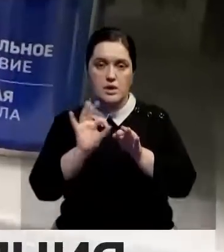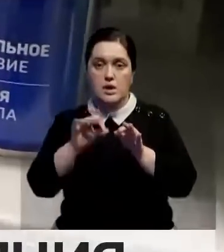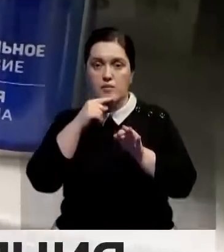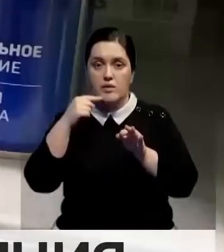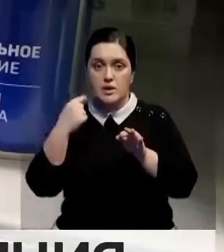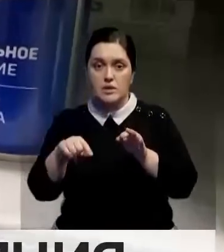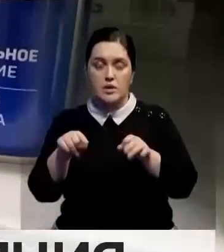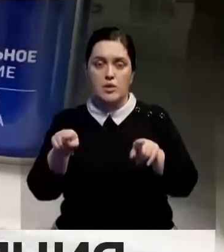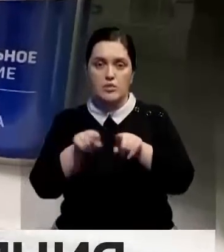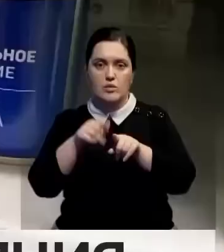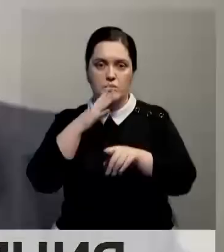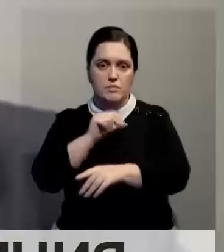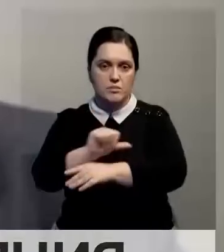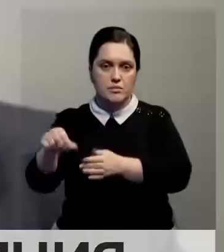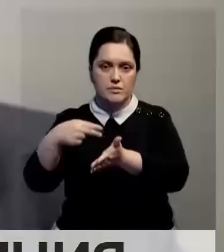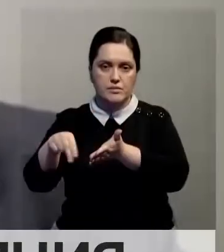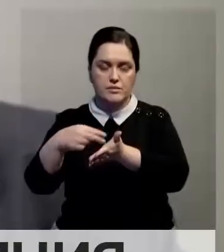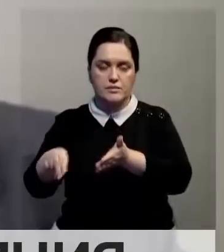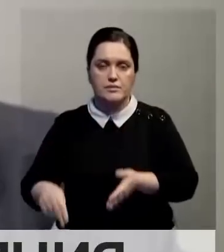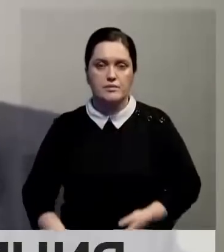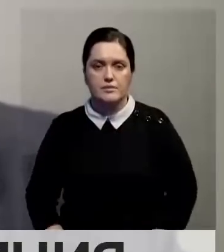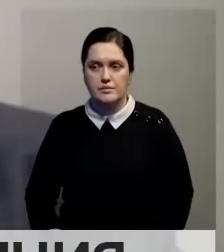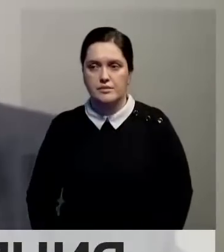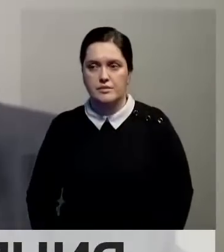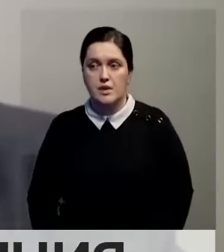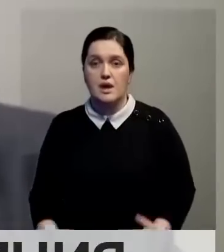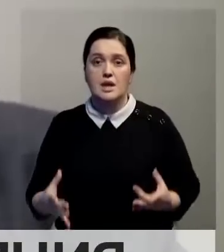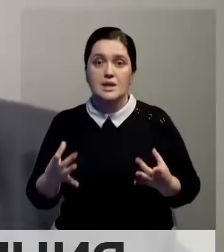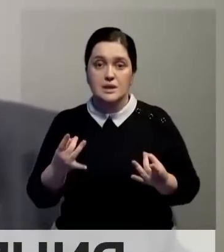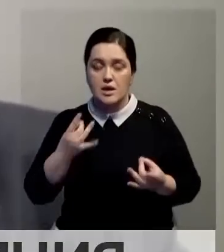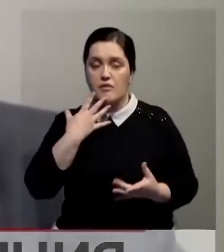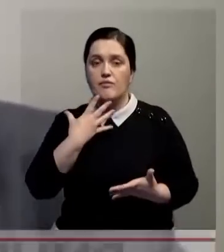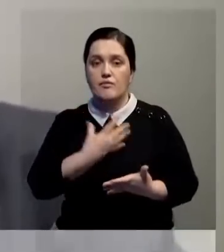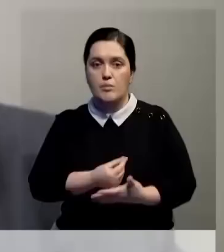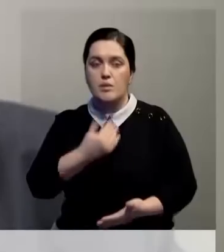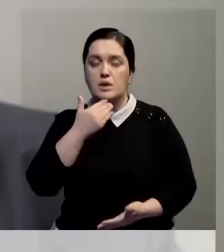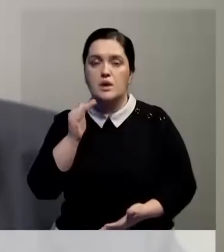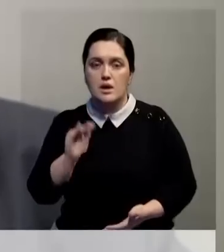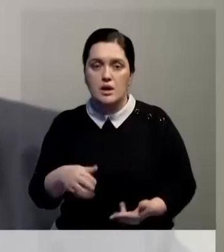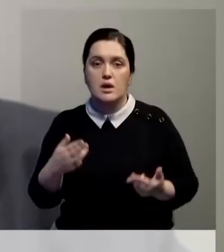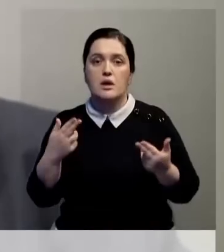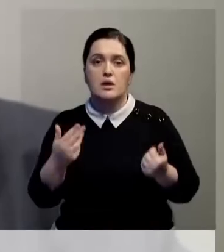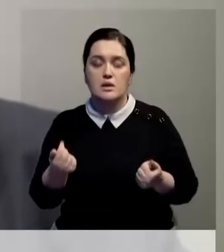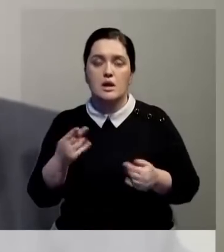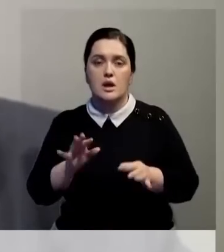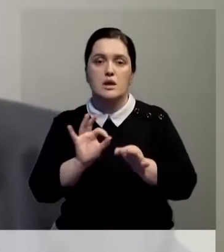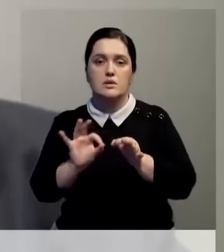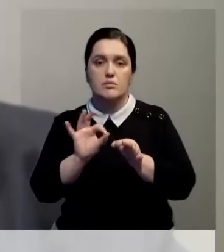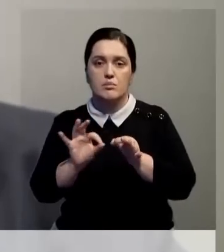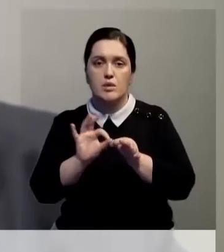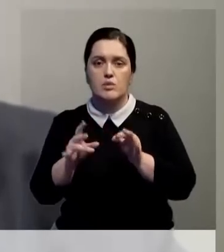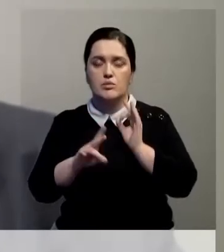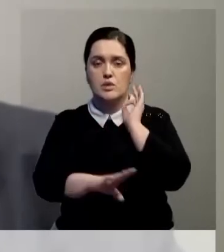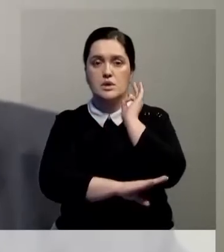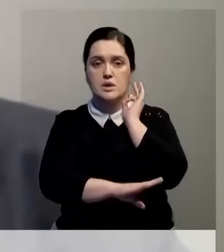России тоже импортные. Сырья в России, собственно, достаточно. Собственно, для производства спичек нужна